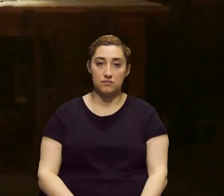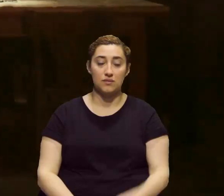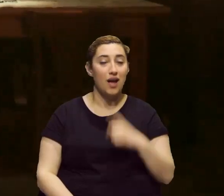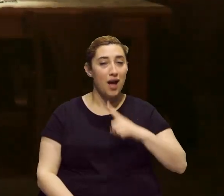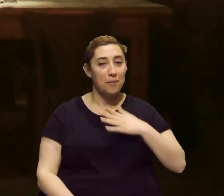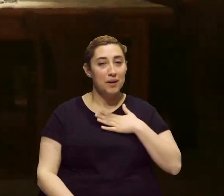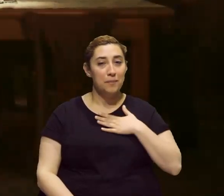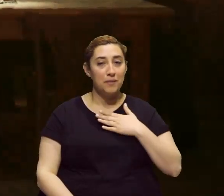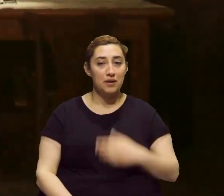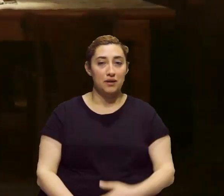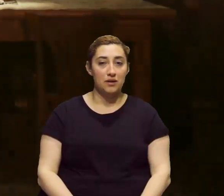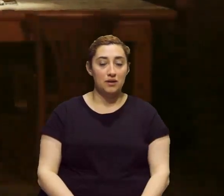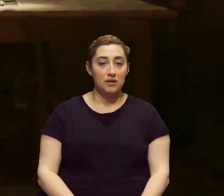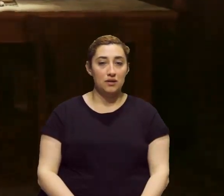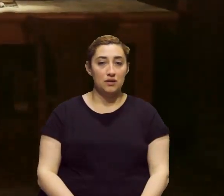Amirim.